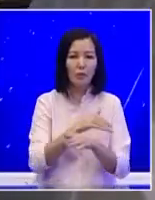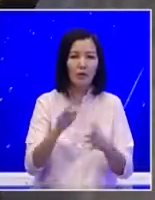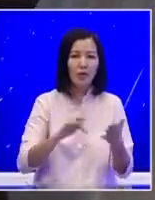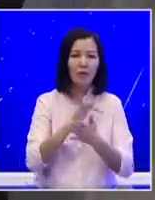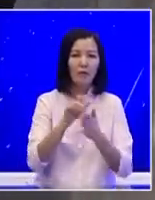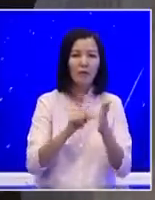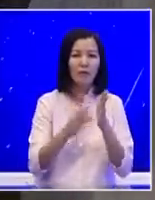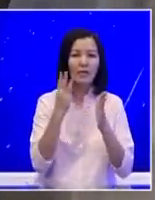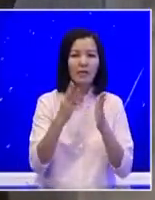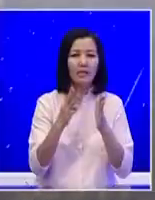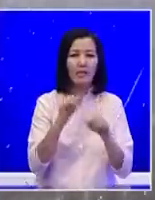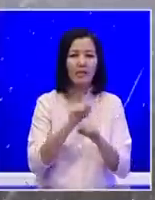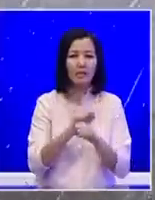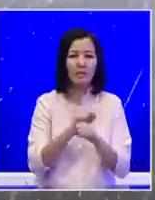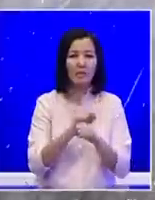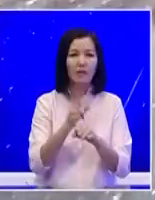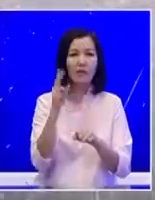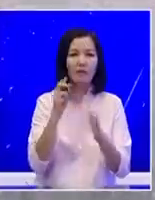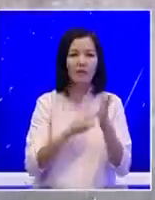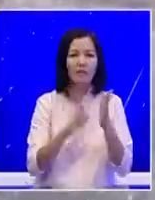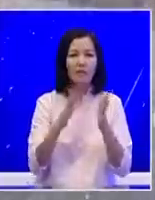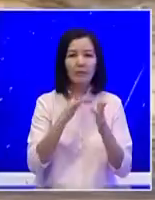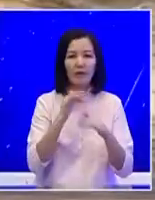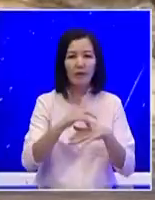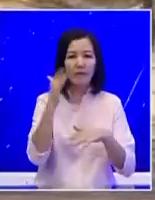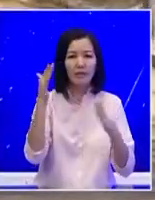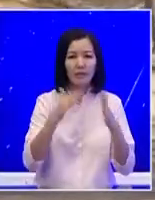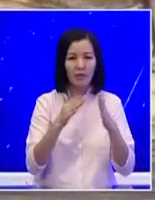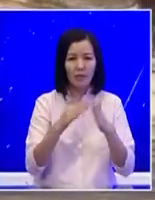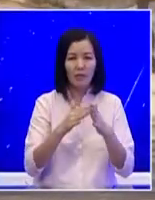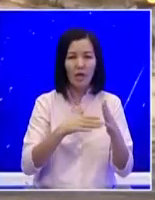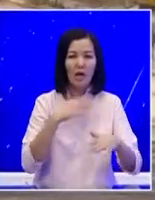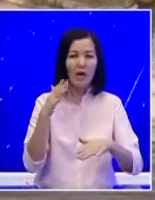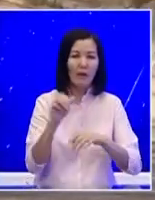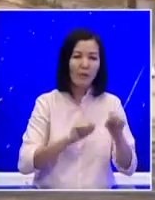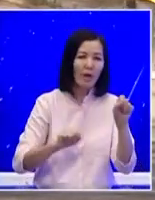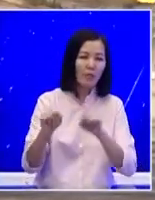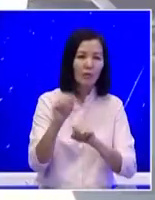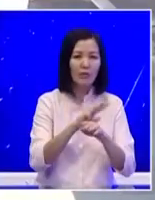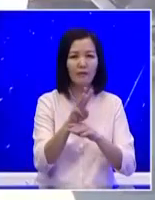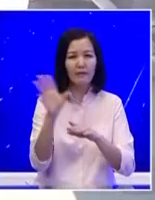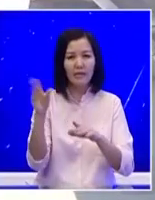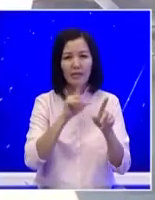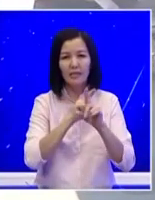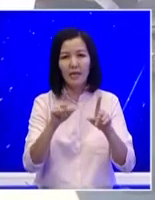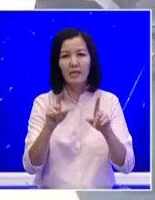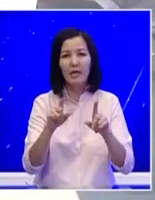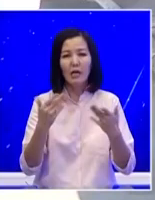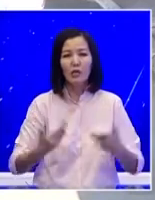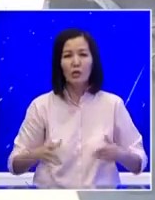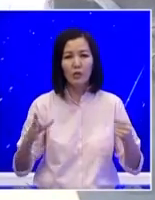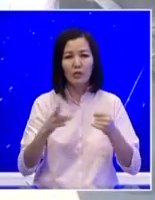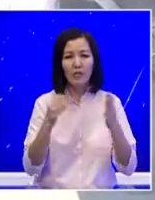В городе 63 остановок и 272 многоквартирных жилых дома. Обработке подлежат все здания и особенно жилой